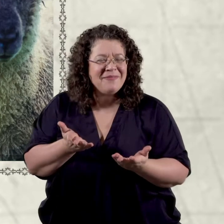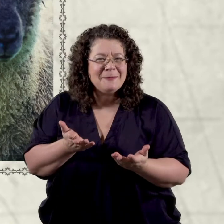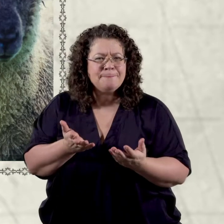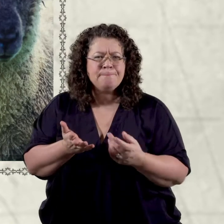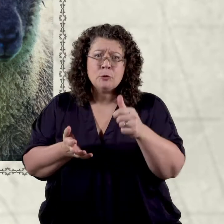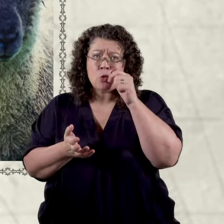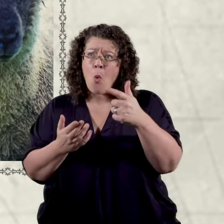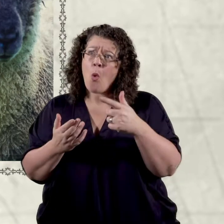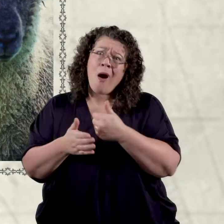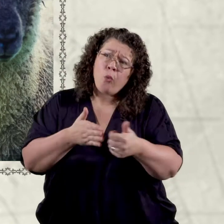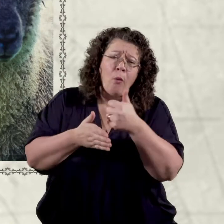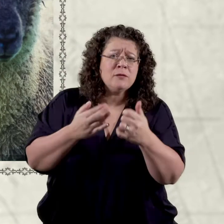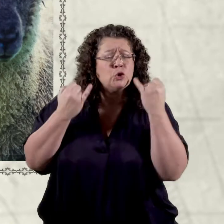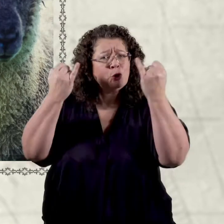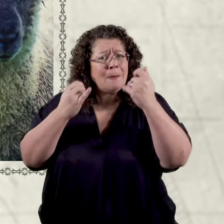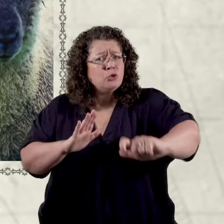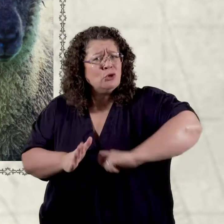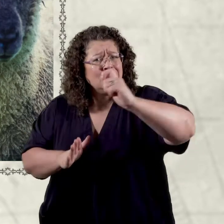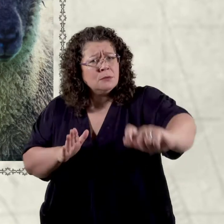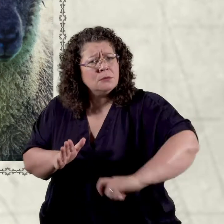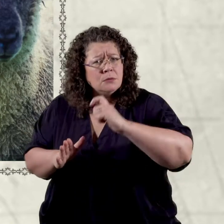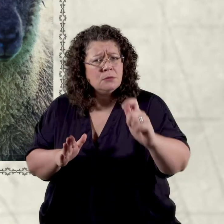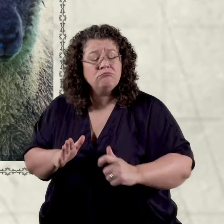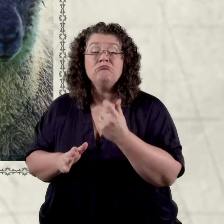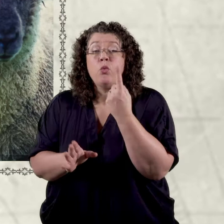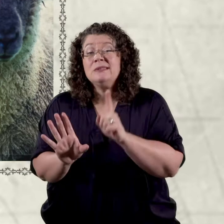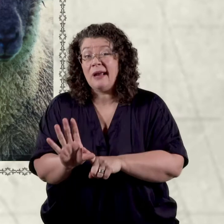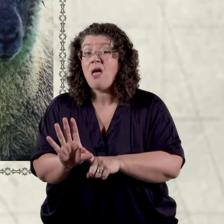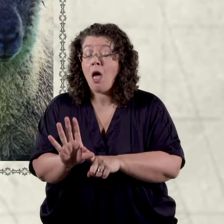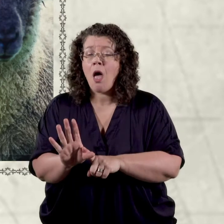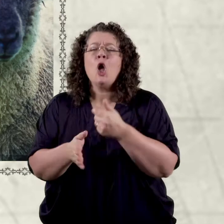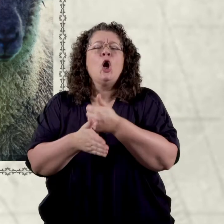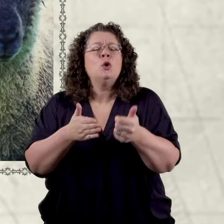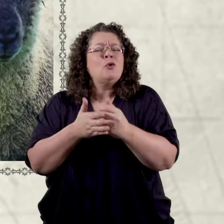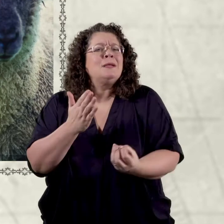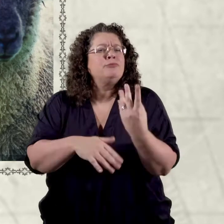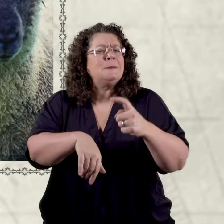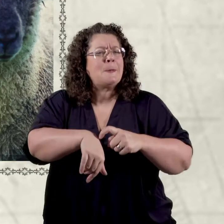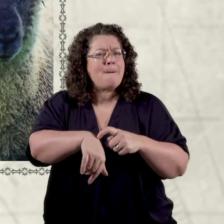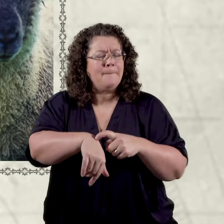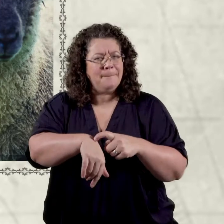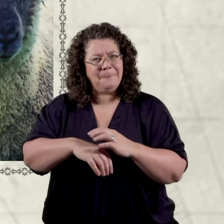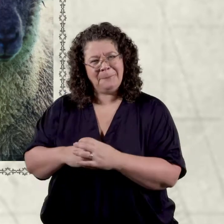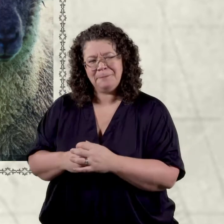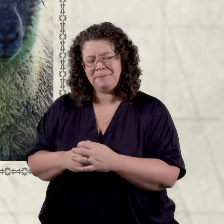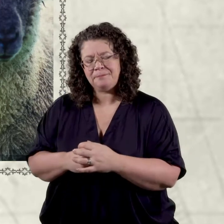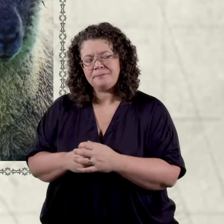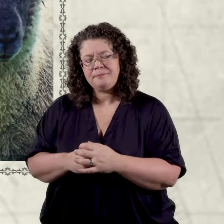pa mor aml mae defaid yn cael eu cneifio? Unwaith y flwyddyn, fel arfer yn y Gwanwyn.